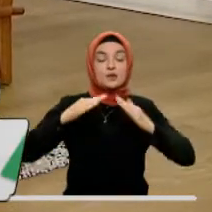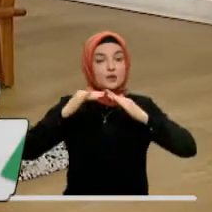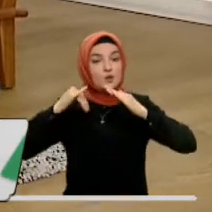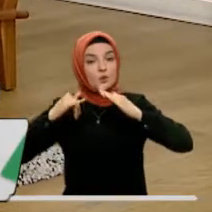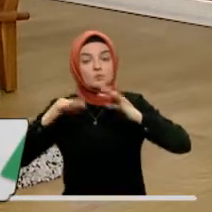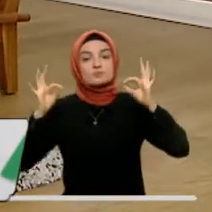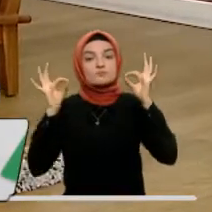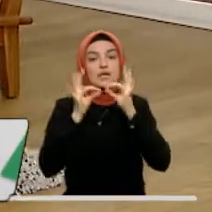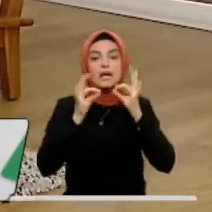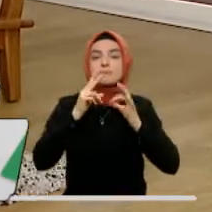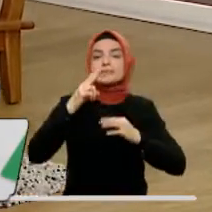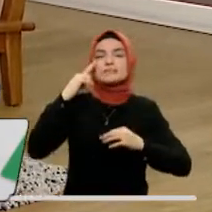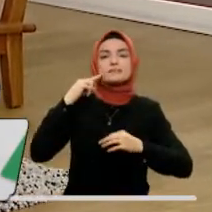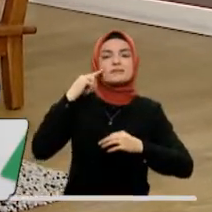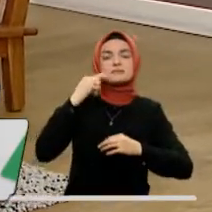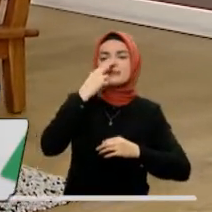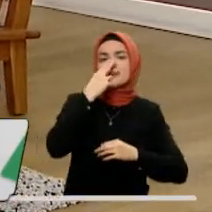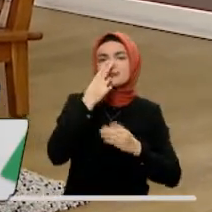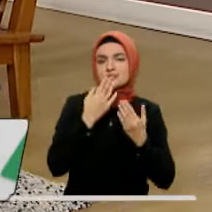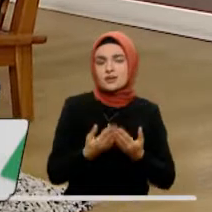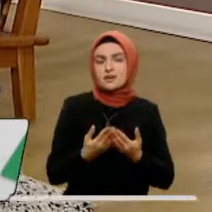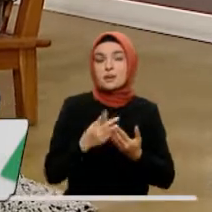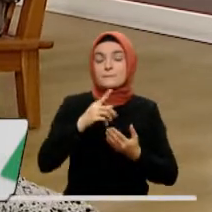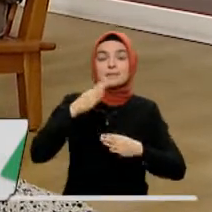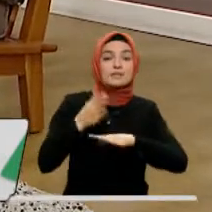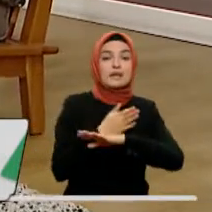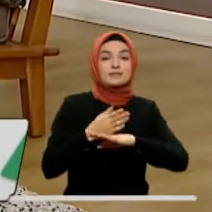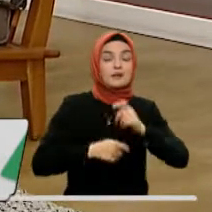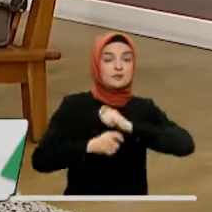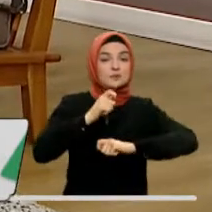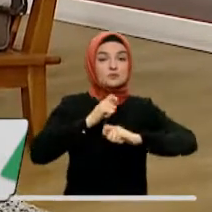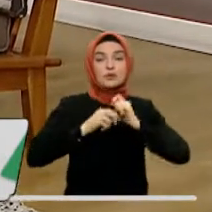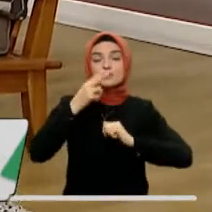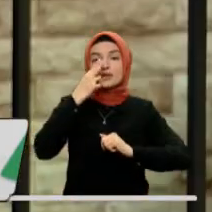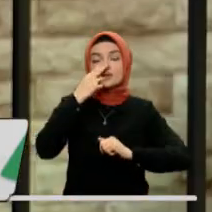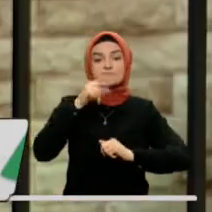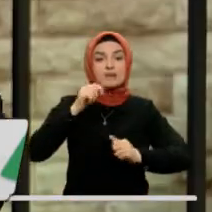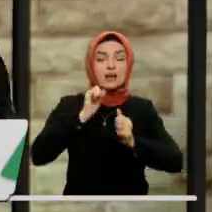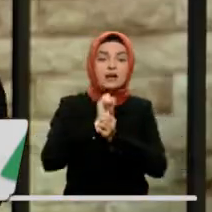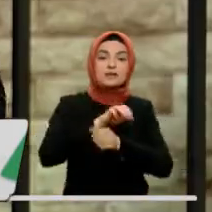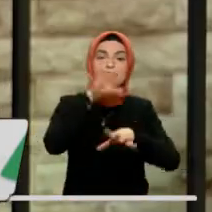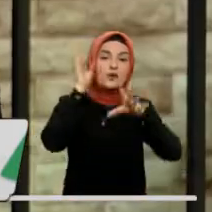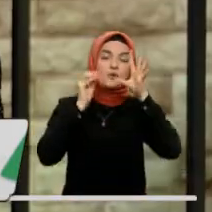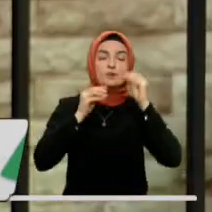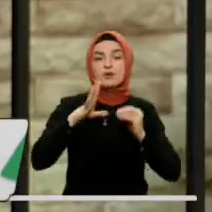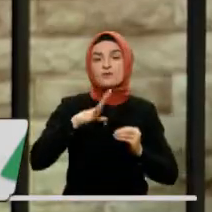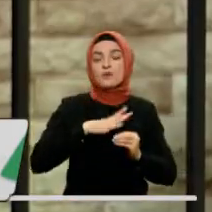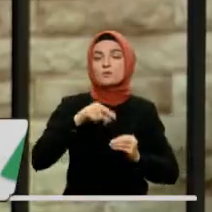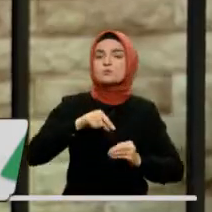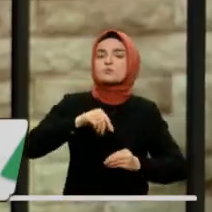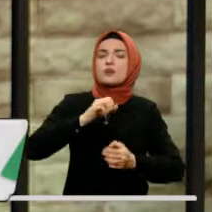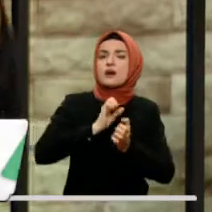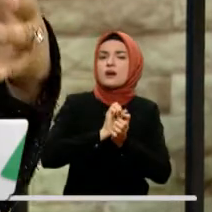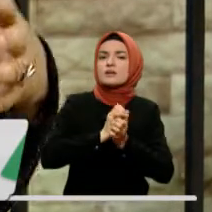ilişkileri, yani bir temizlik alışkanlığı, bir eşyayı kullanma alışkanlığı, hepsi o ailede öğrenilir. O zaman şimdi bu ailede